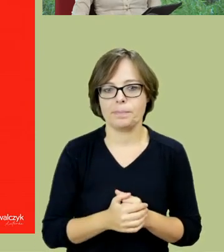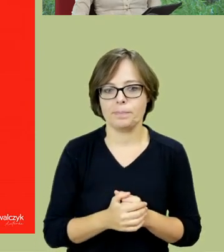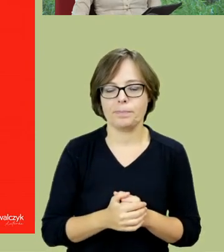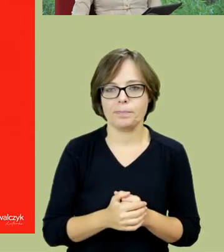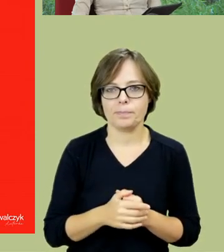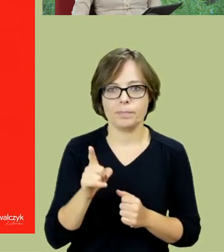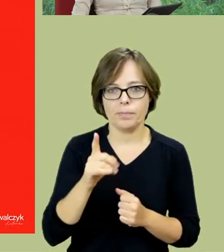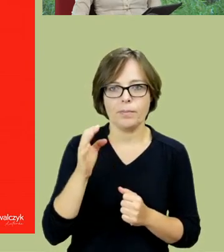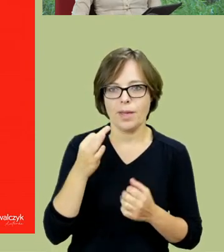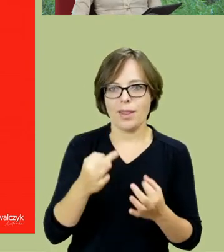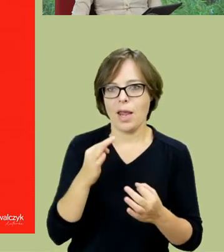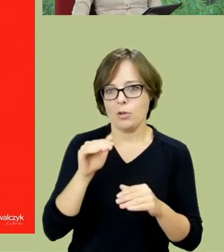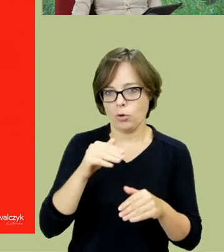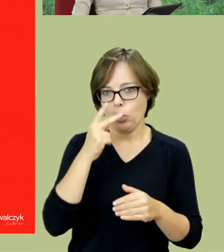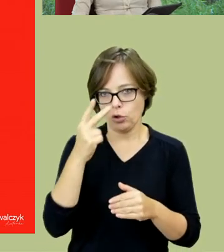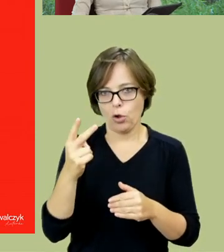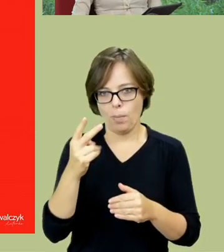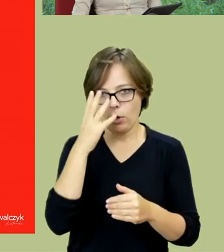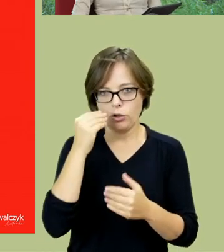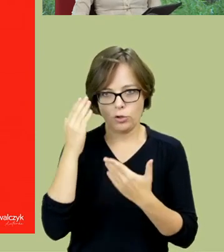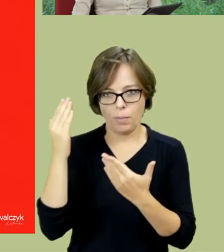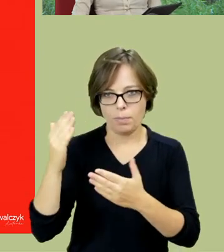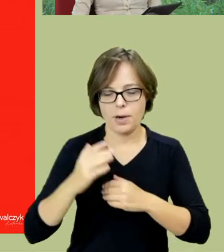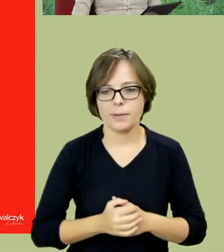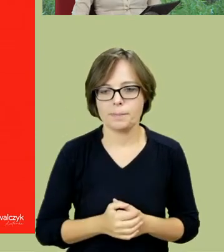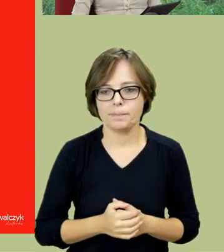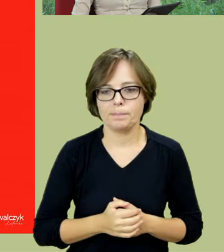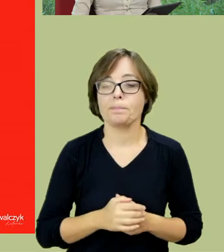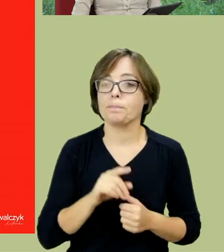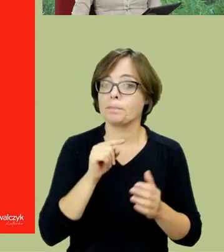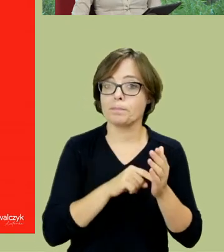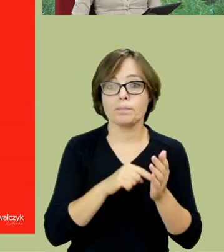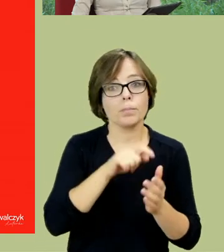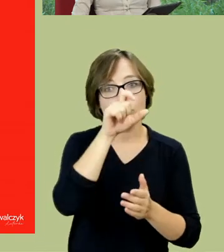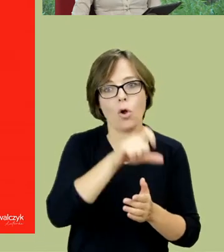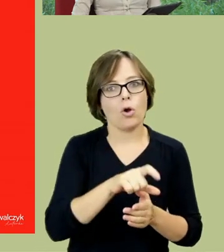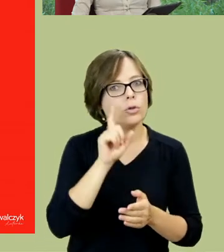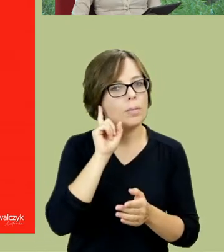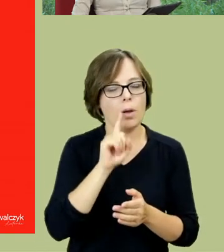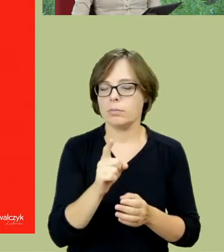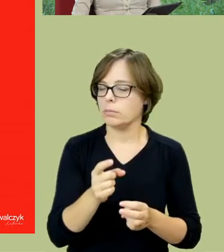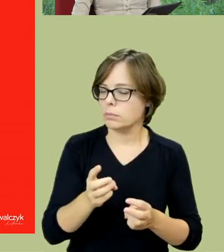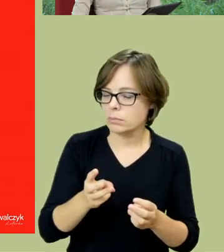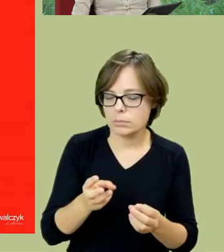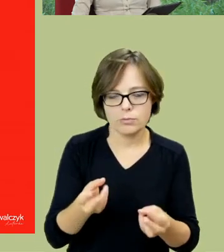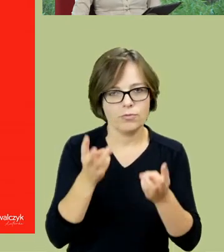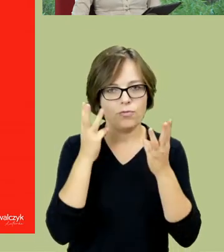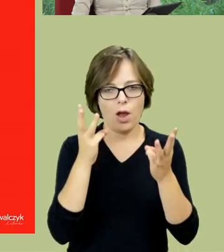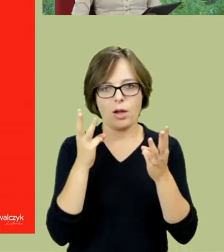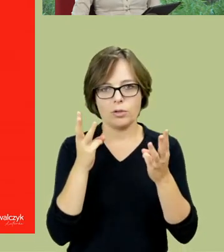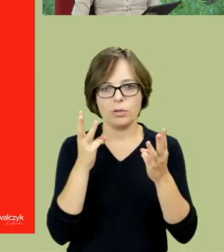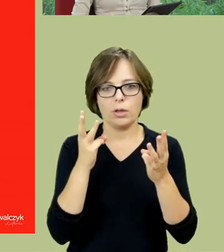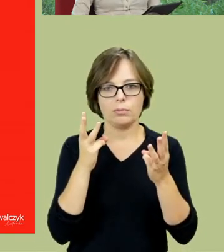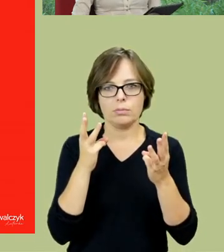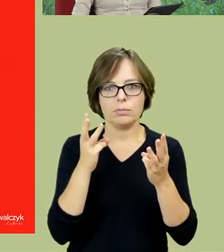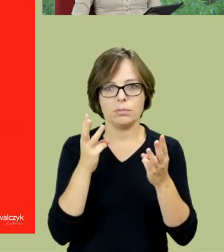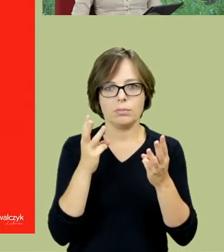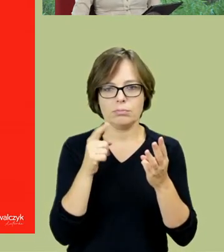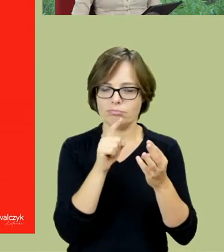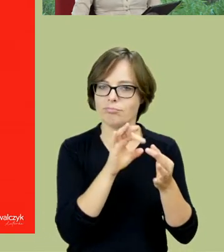na obrazku. Postać również legendarna i kluczowa dla